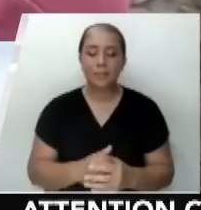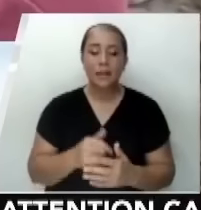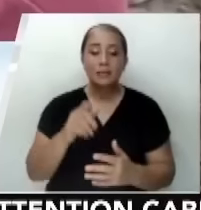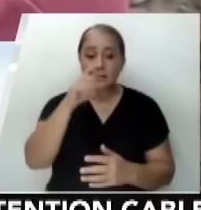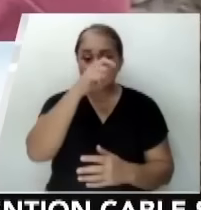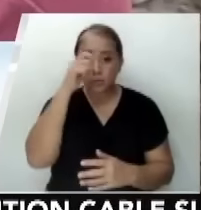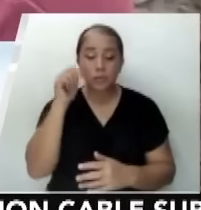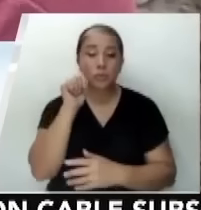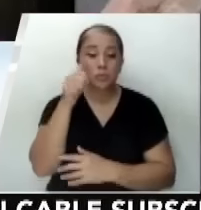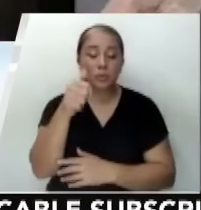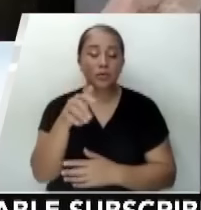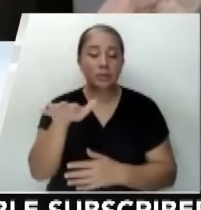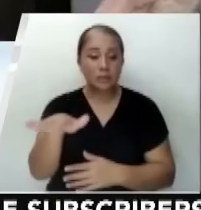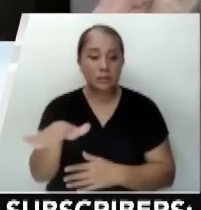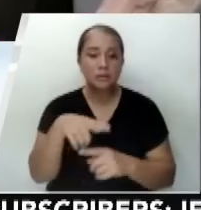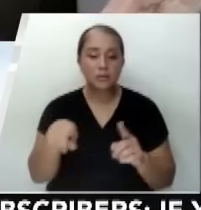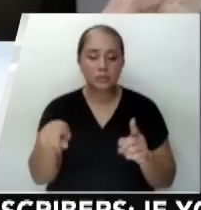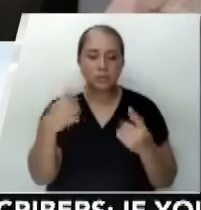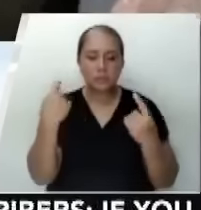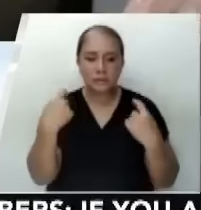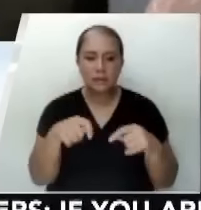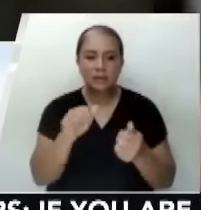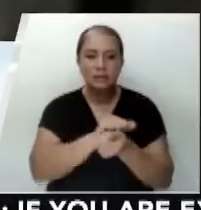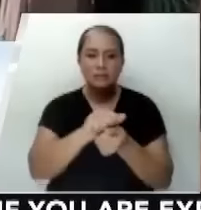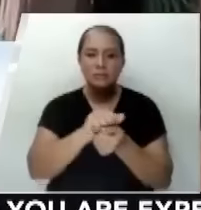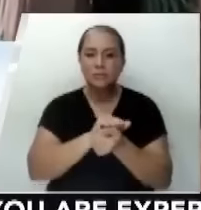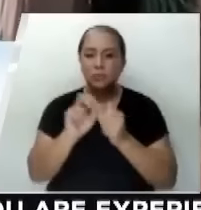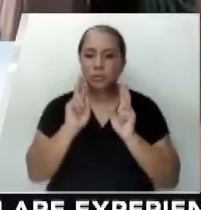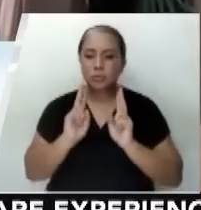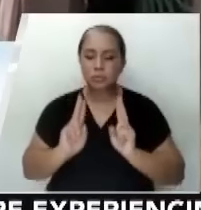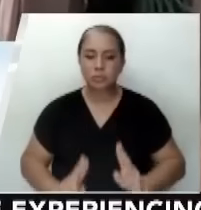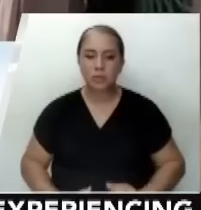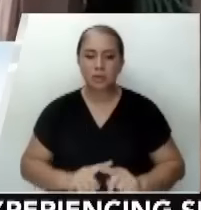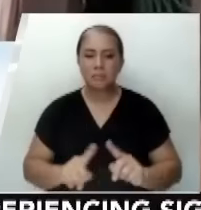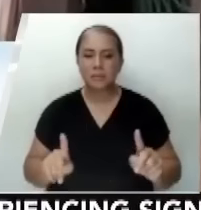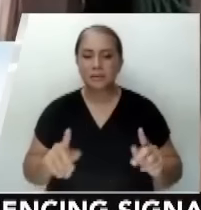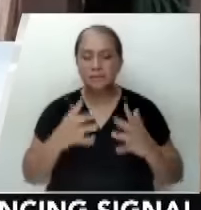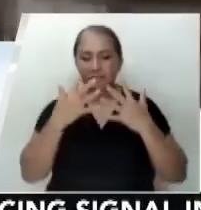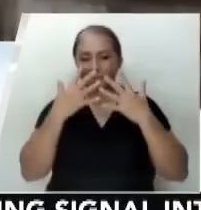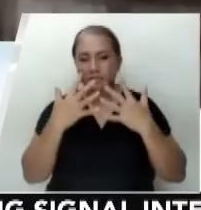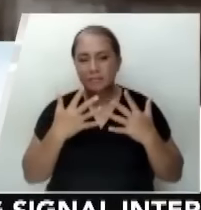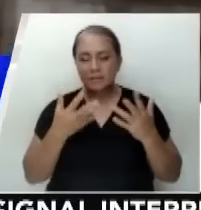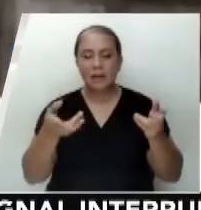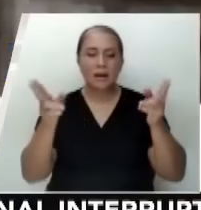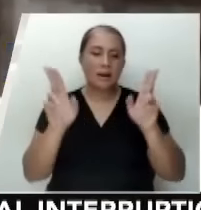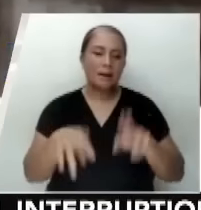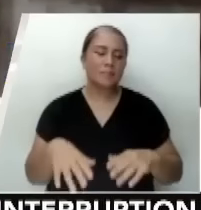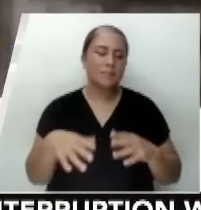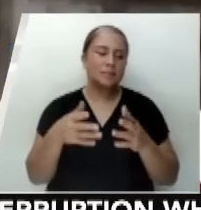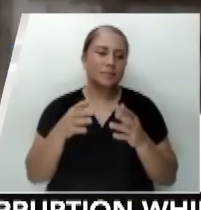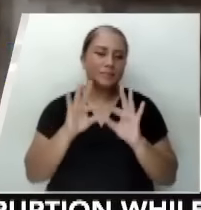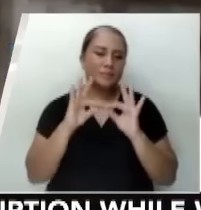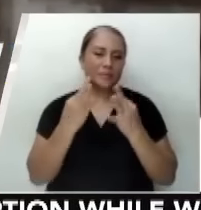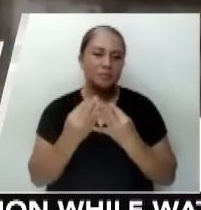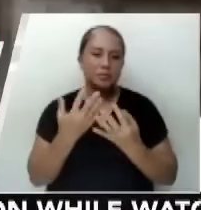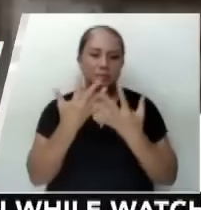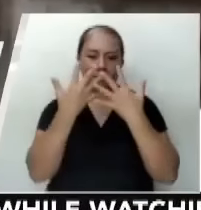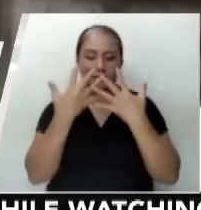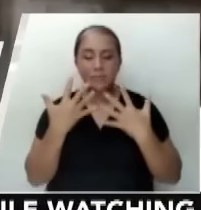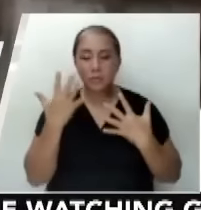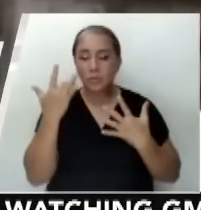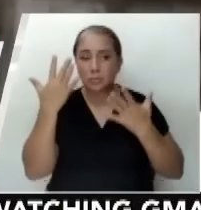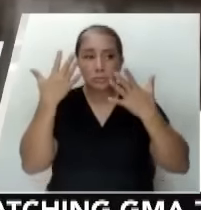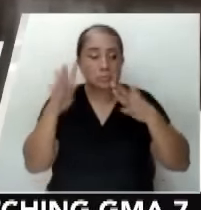anak nila, kaya pilit na nilabhan ang uniforme, ngunit nanlulumo sa sinapit ng pamilya. Ay, siyempre malungkot to. Hindi ko alam kung